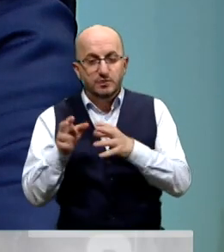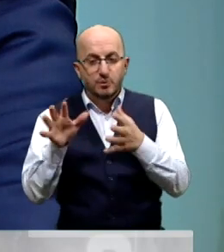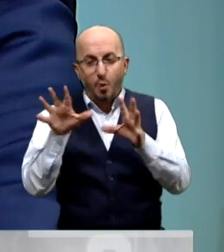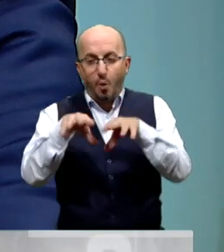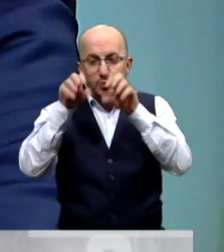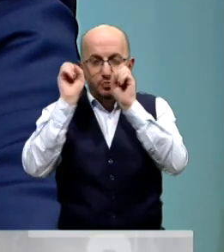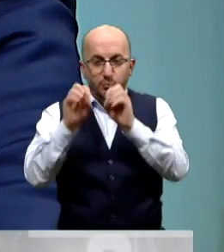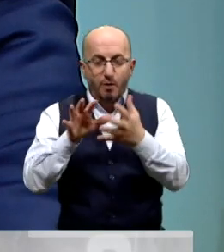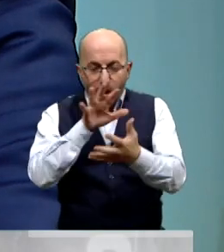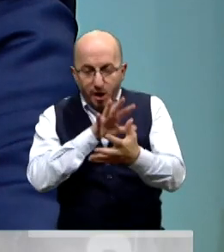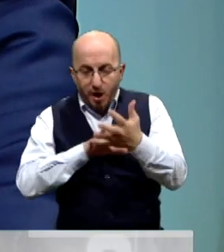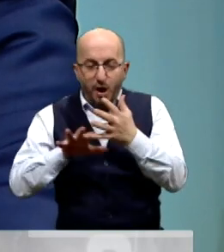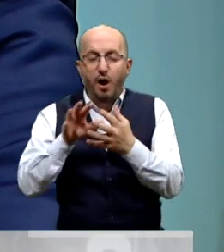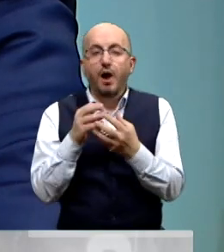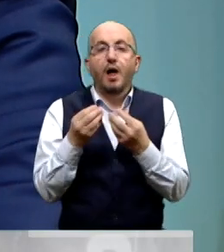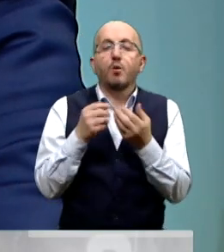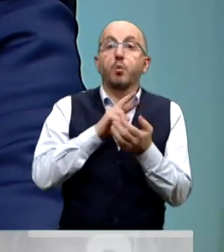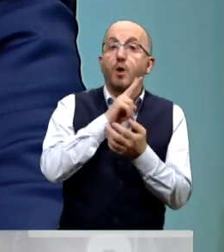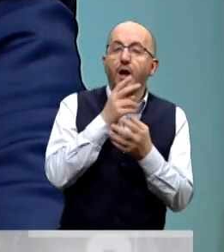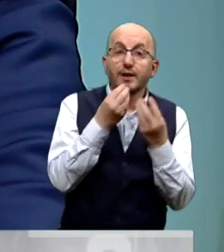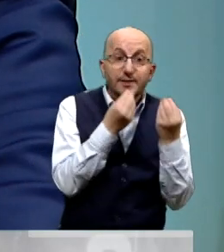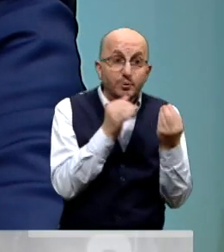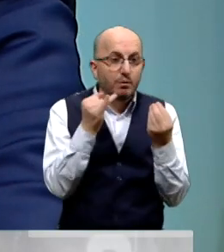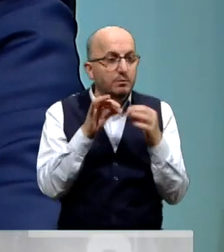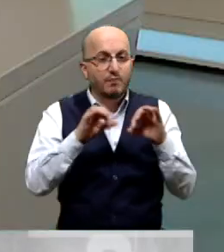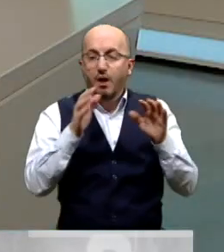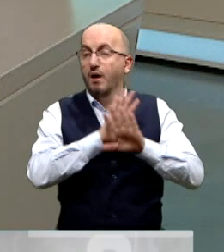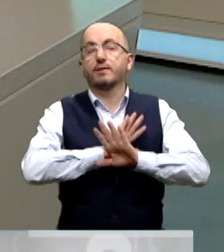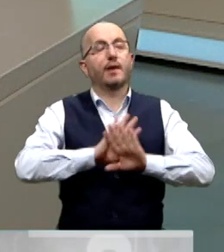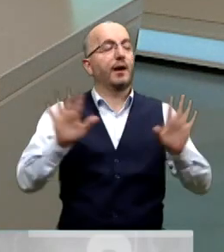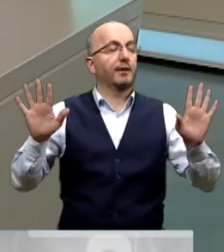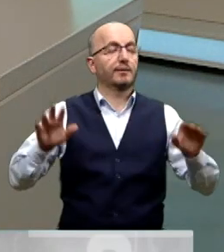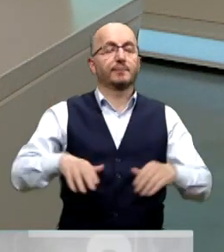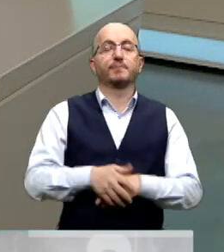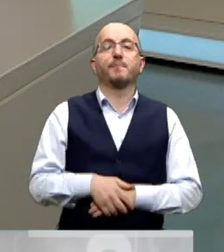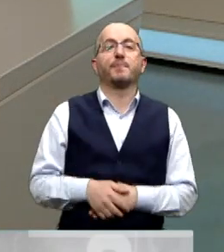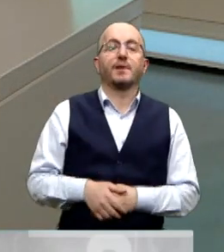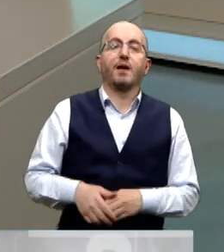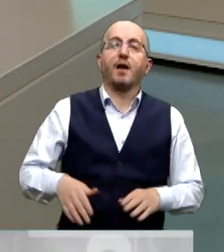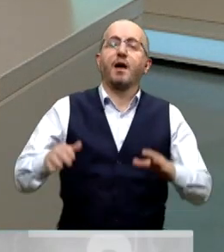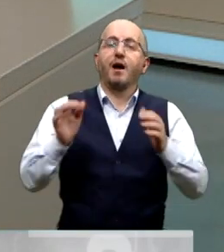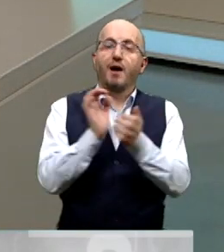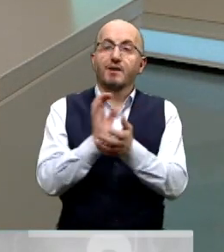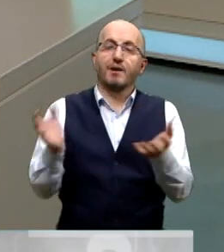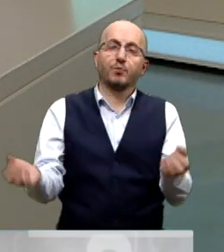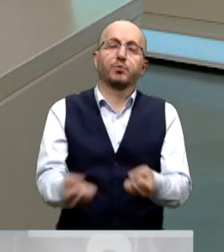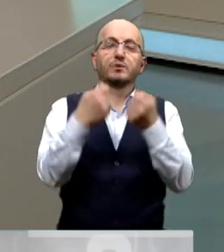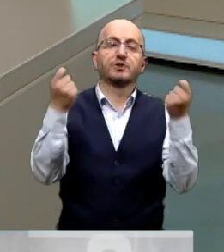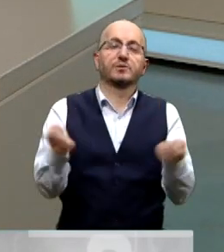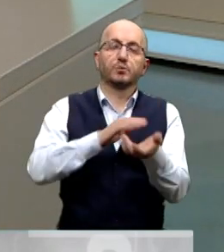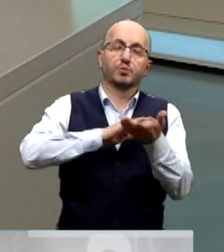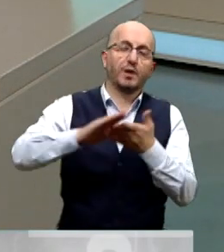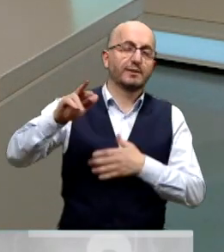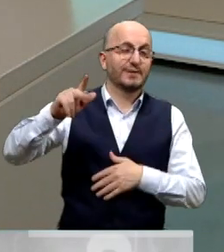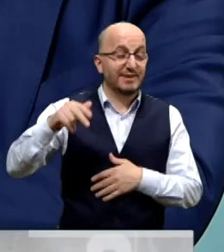bir tanesidir zehrin iyisi ya da kötüsü diye bir şey söz konusu değildir yani işte yuvayı kurtaralım Aman işimiz düzelsin falan